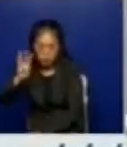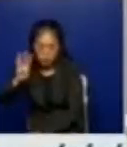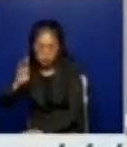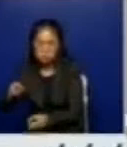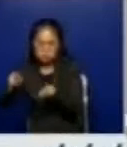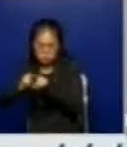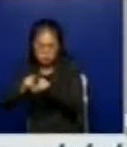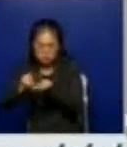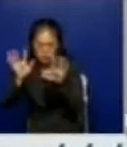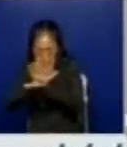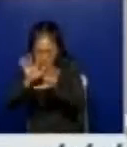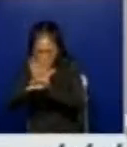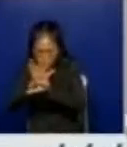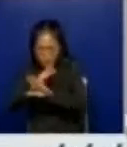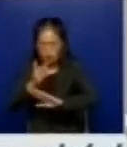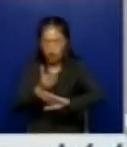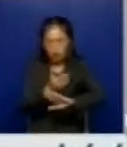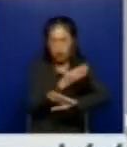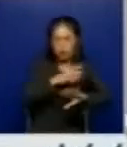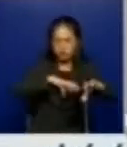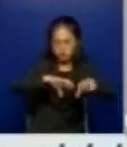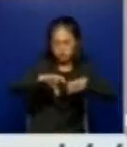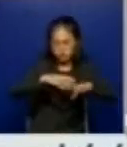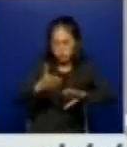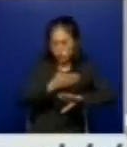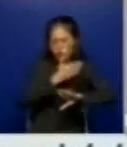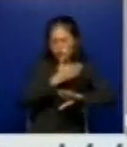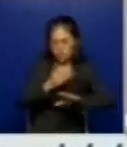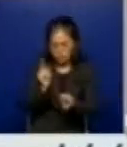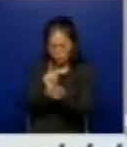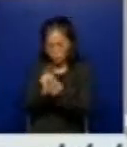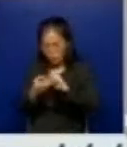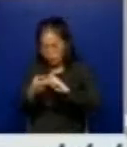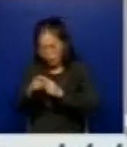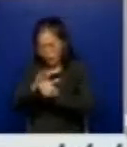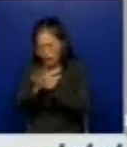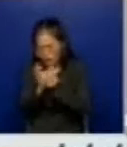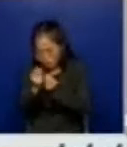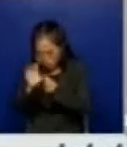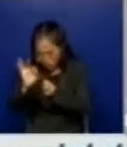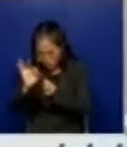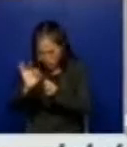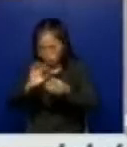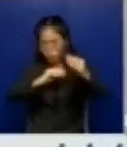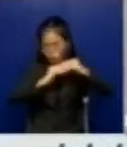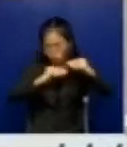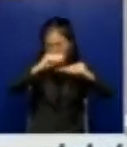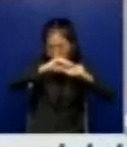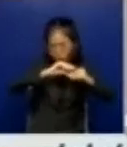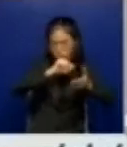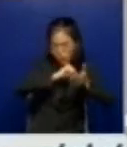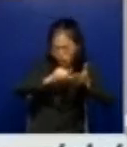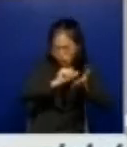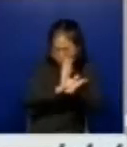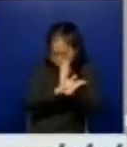เป็นการจัดสรรก็ประมาณก่อนเหตุการณ์โควิดนะงบประมาณไม่มีการปรับปรุงโครงการนะครับและเป็น